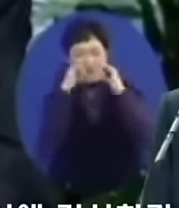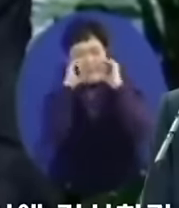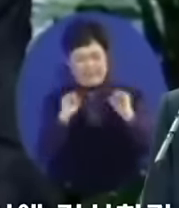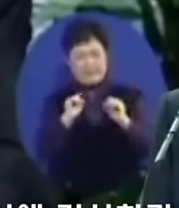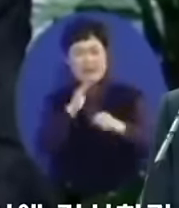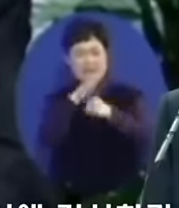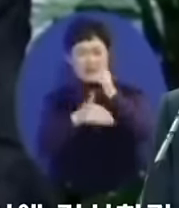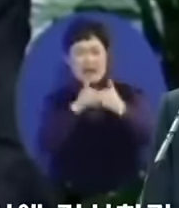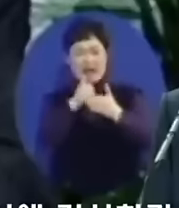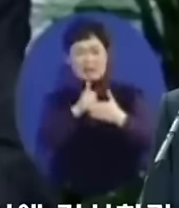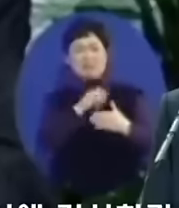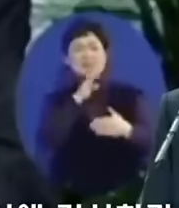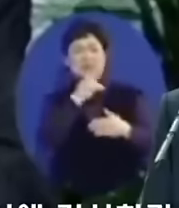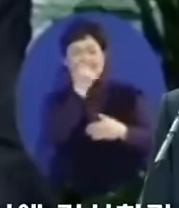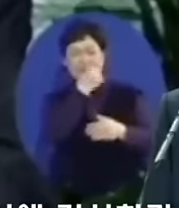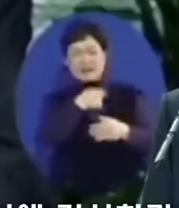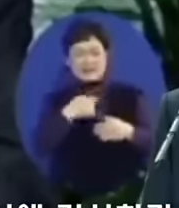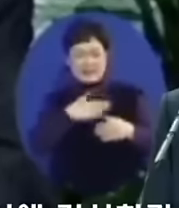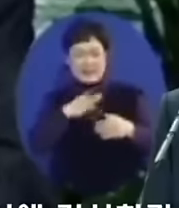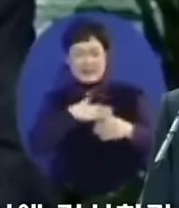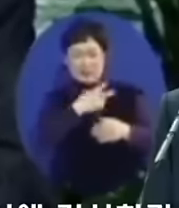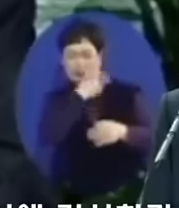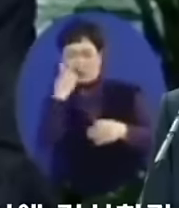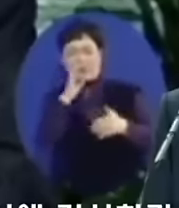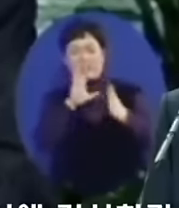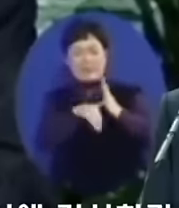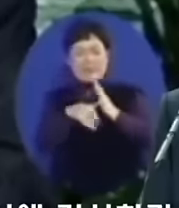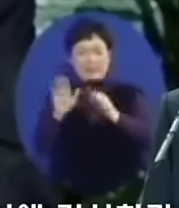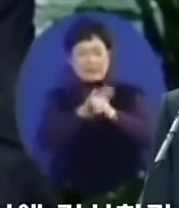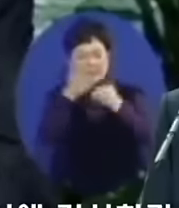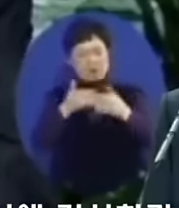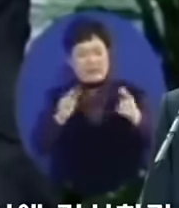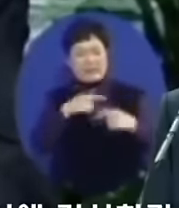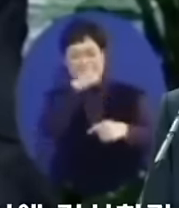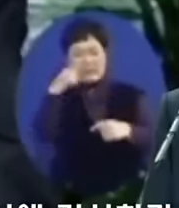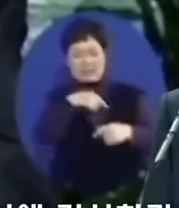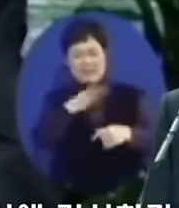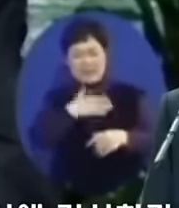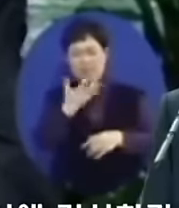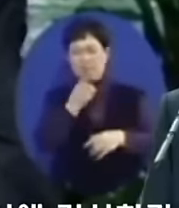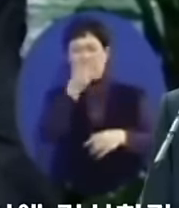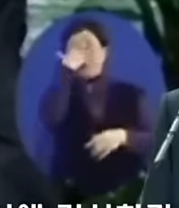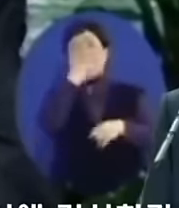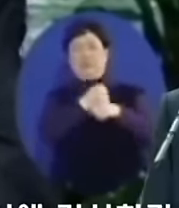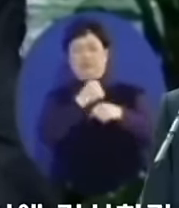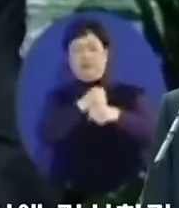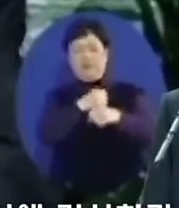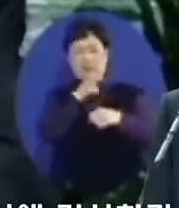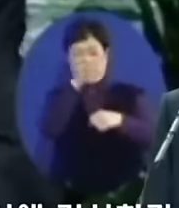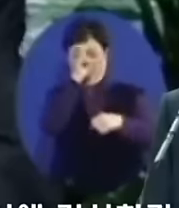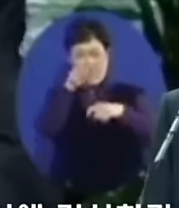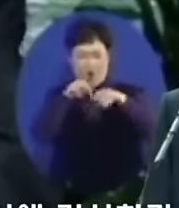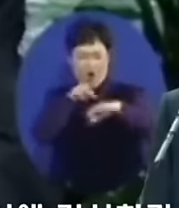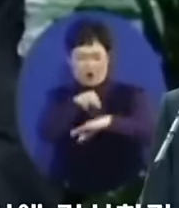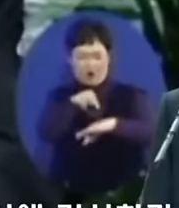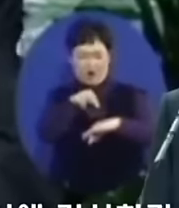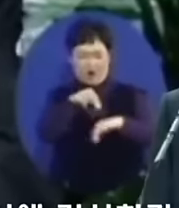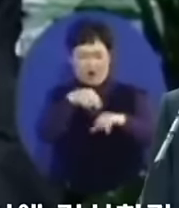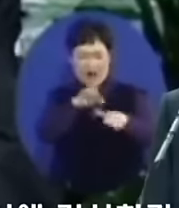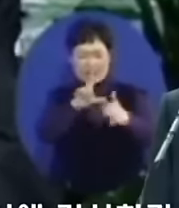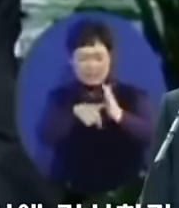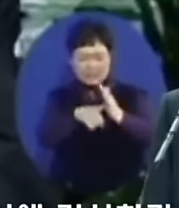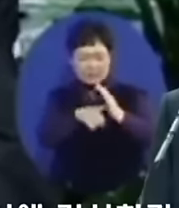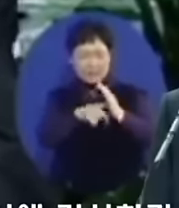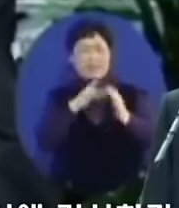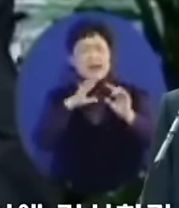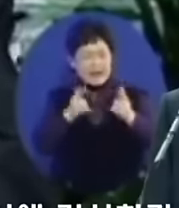하나님이 내가 잘날 때만 사랑하시는 게 아니라 못났을 때도 사랑하고 내가 바로 걸어갈 때만 사랑하시는 게 아니라 넘어져서 상처를